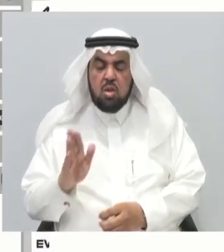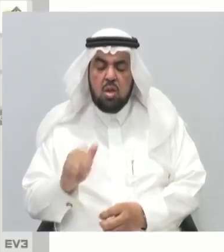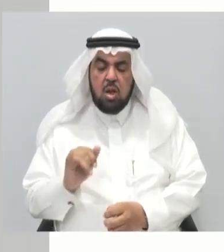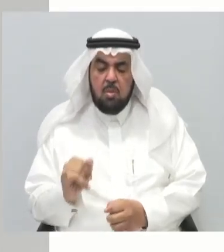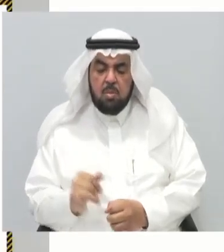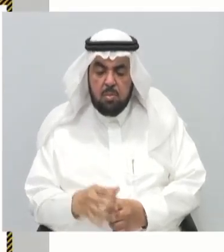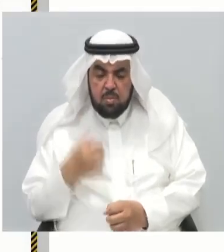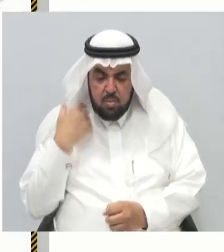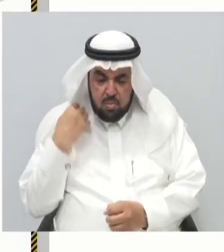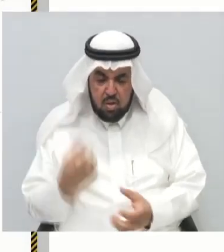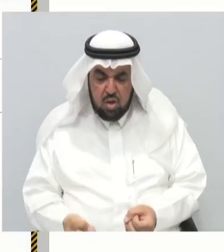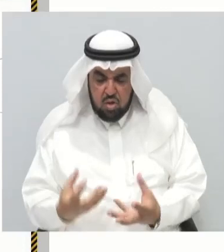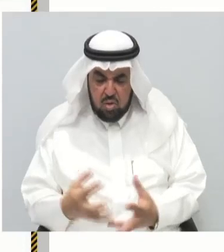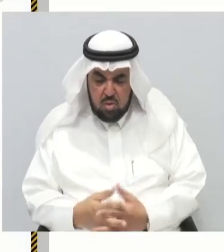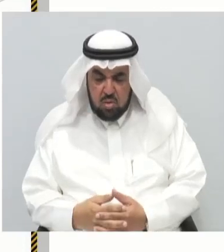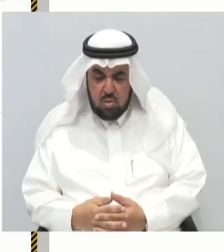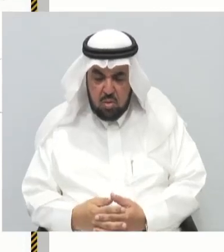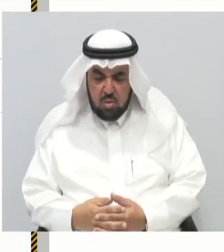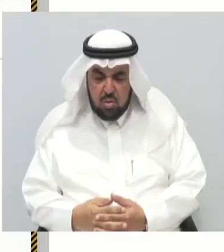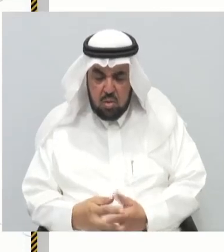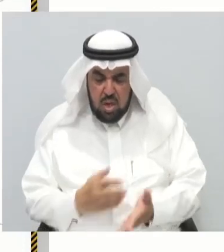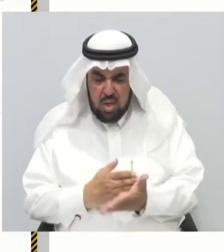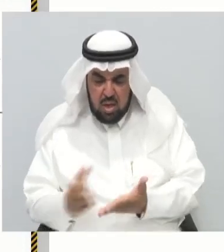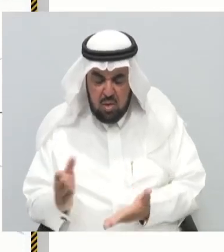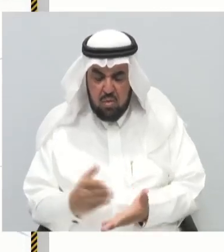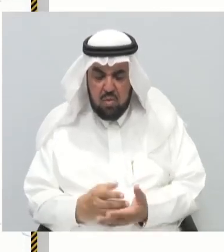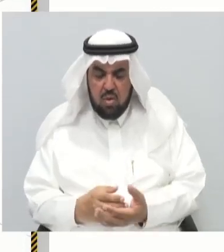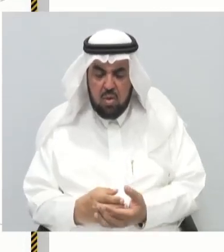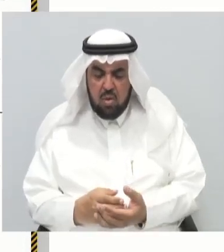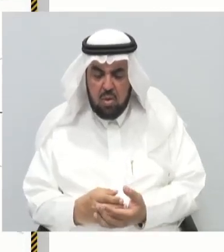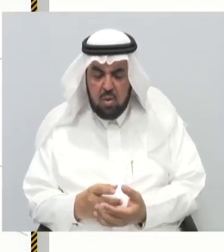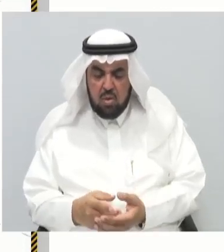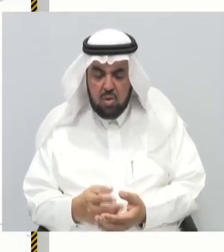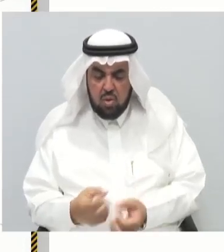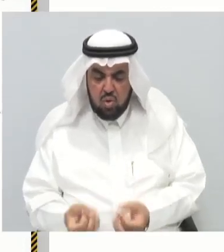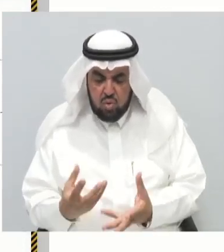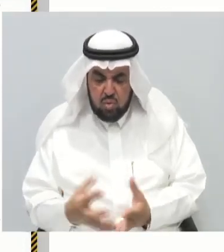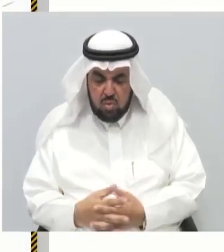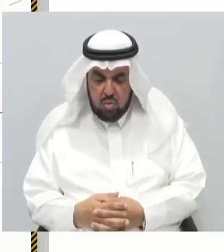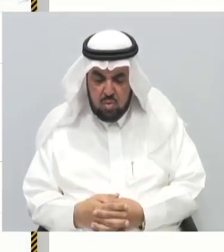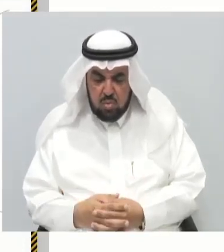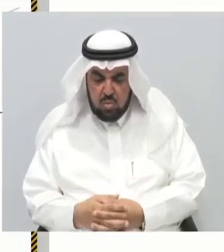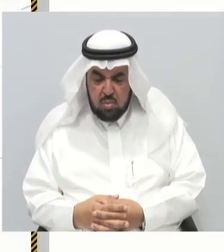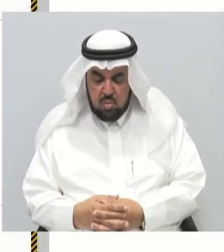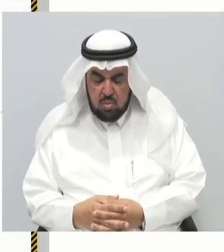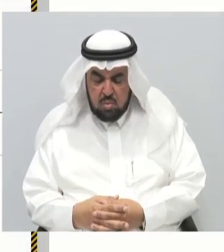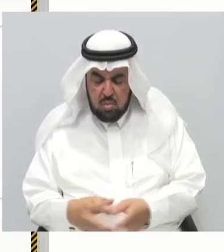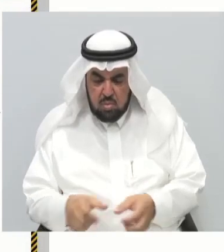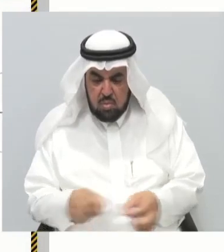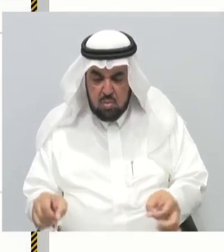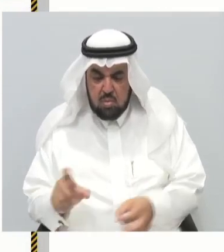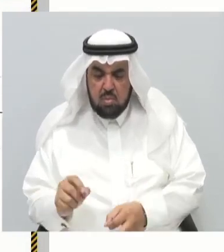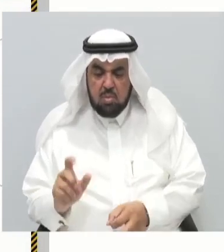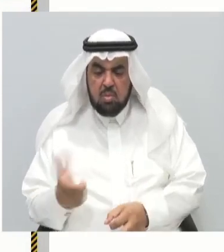مضبوطه نذهب نرجع للسم وبنفس نلاحظ اني يعيد المعاينه تعيد نفسها من جديد نقوم بالضغط عليها